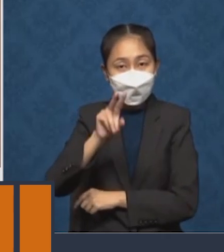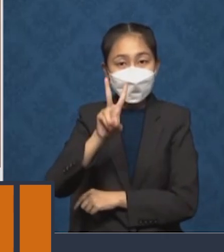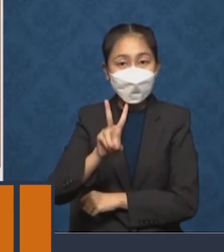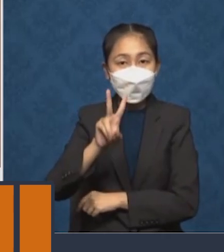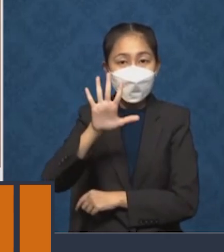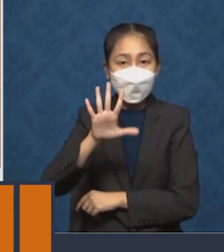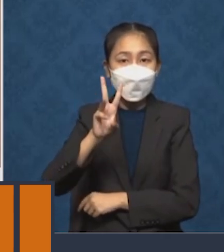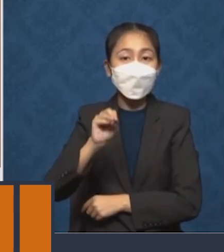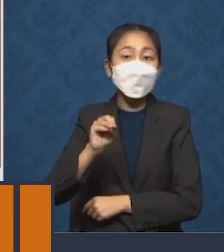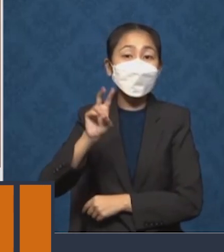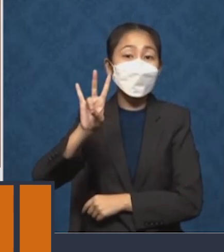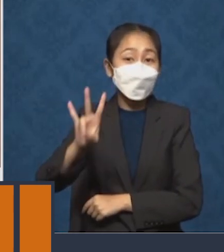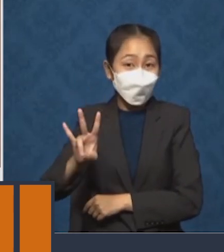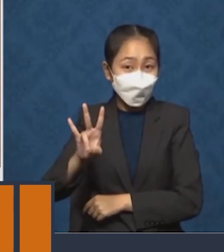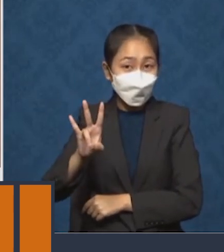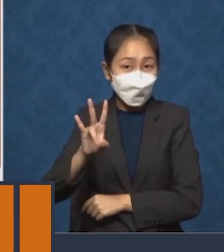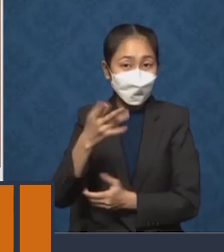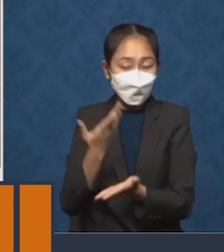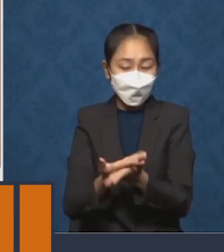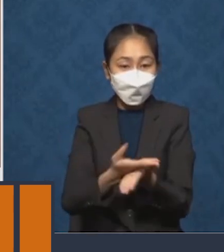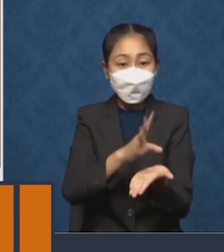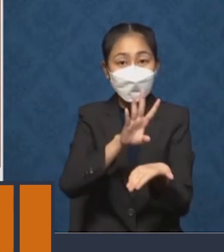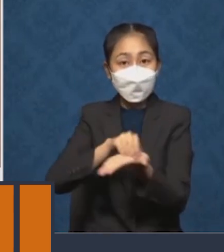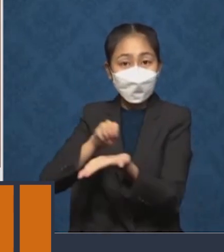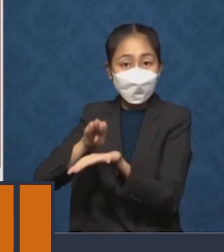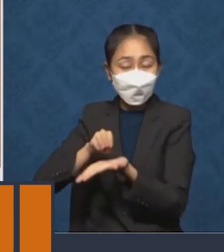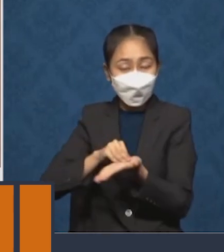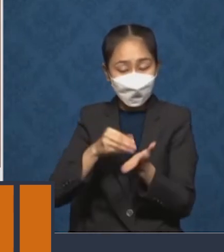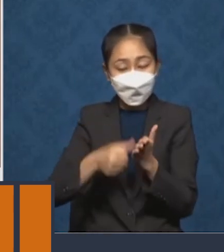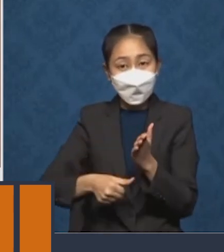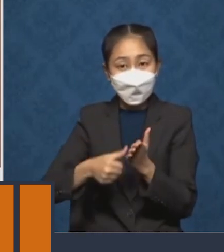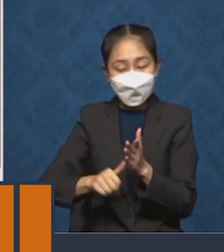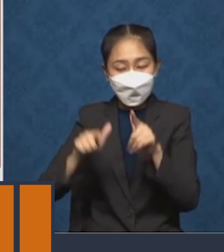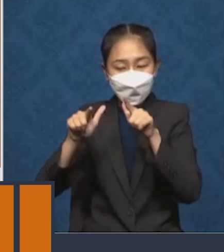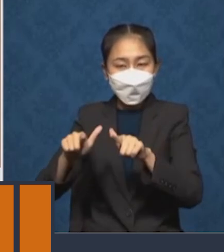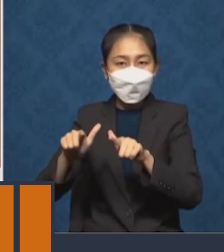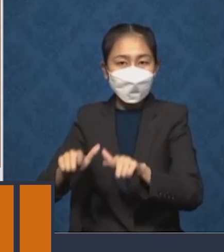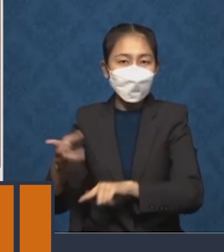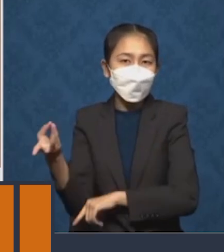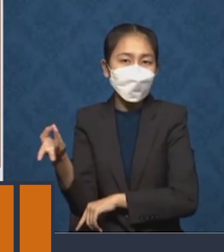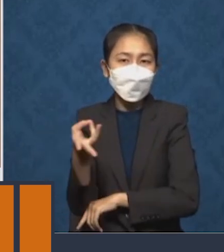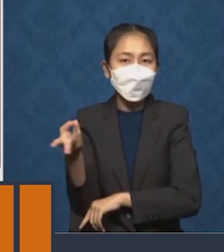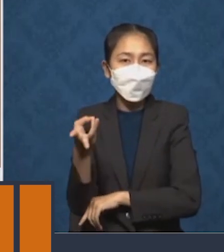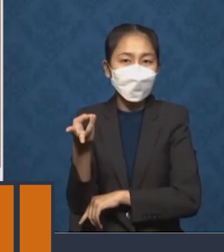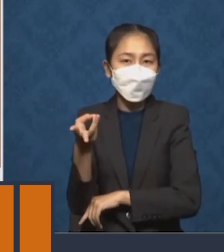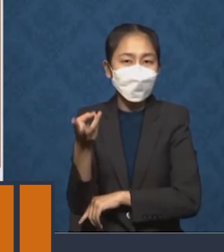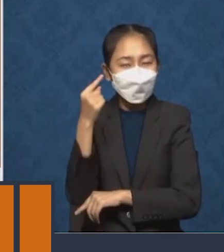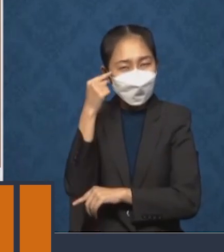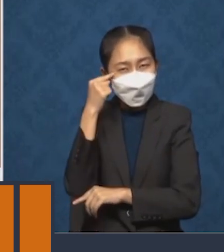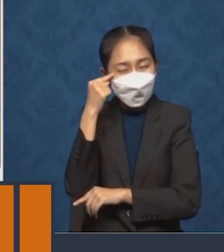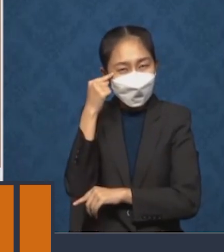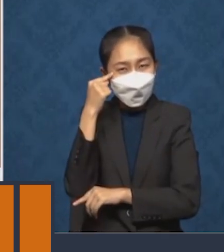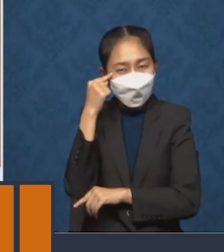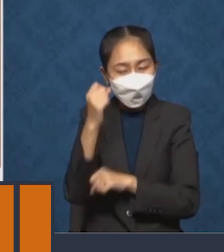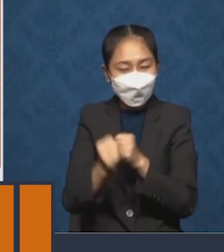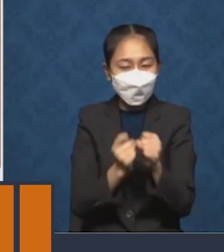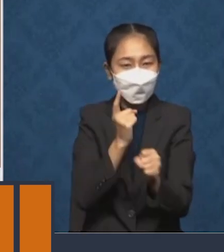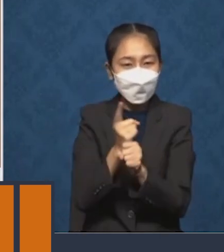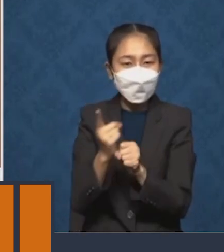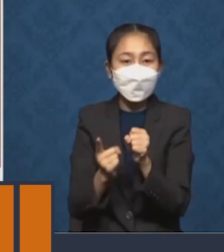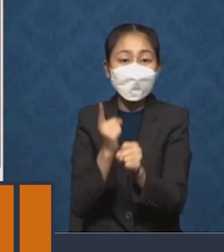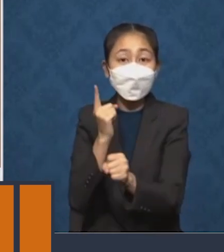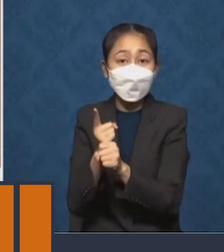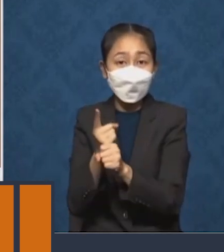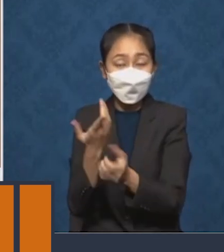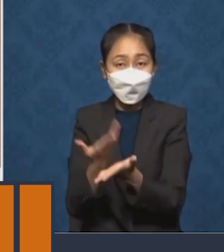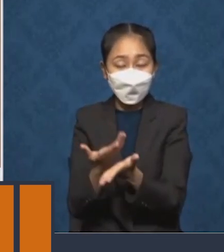2567ที่เราจะสามารถจัดเก็บรายได้ได้น้อยลงกว่าที่เคยคาดการไว้ทุกๆปีทำให้ง